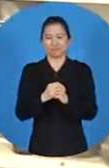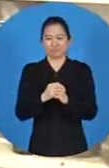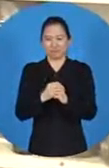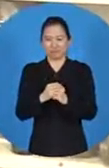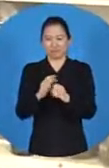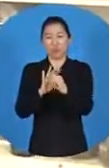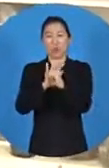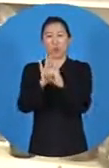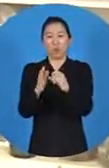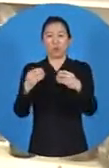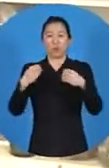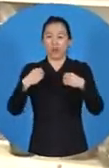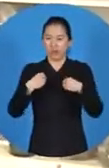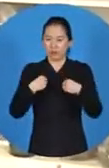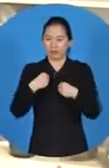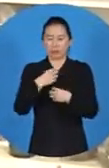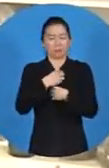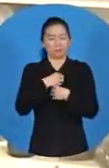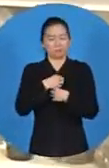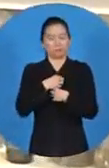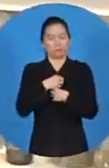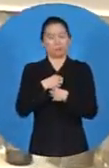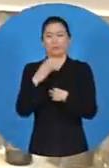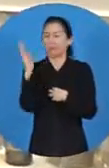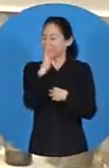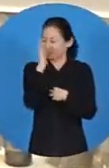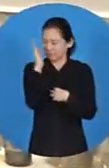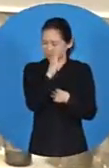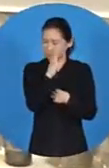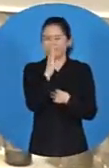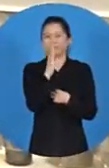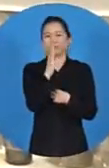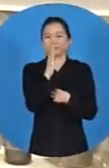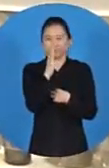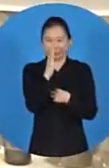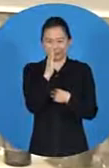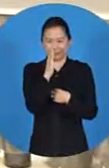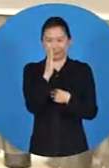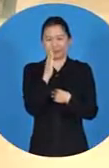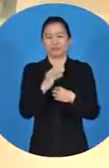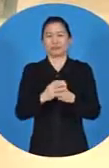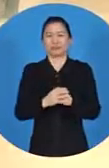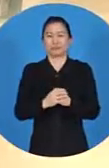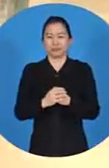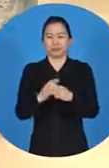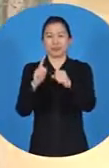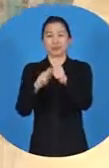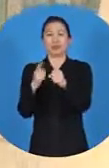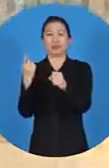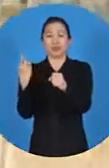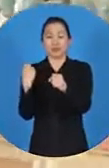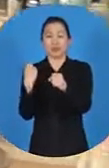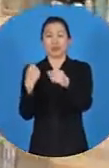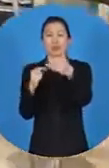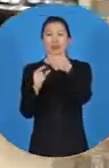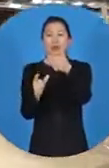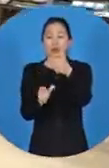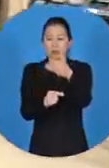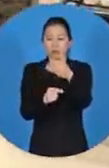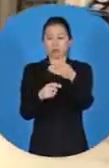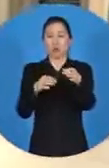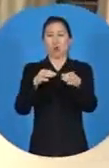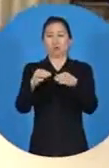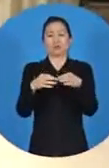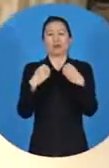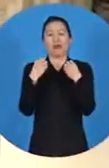って言ってくださったり、それはもう満足して全然心配ありません。 昨年の9月に新